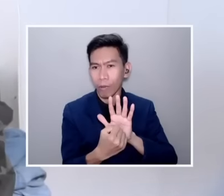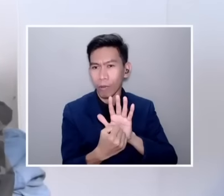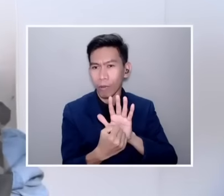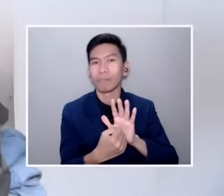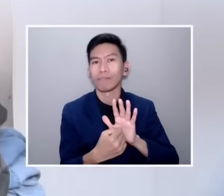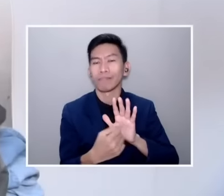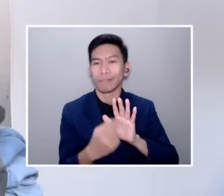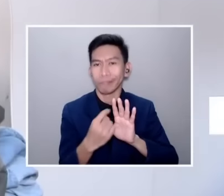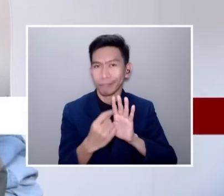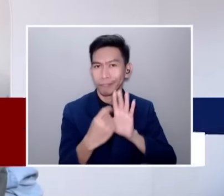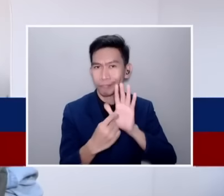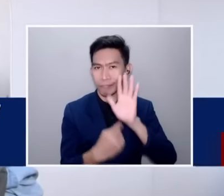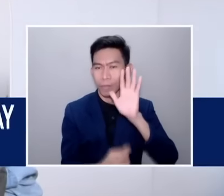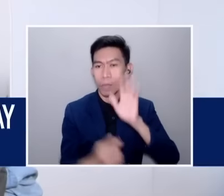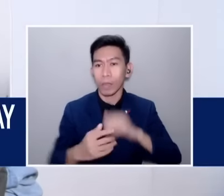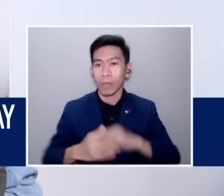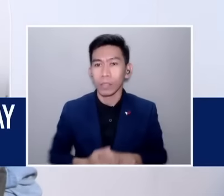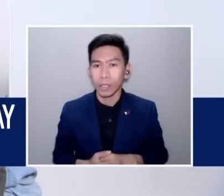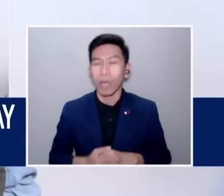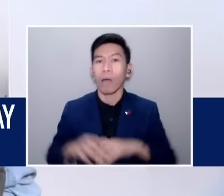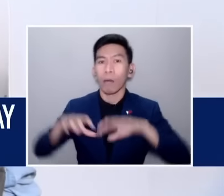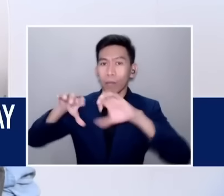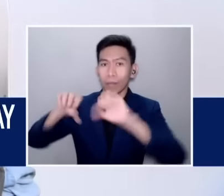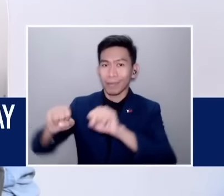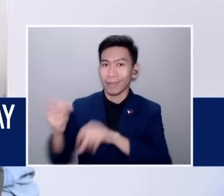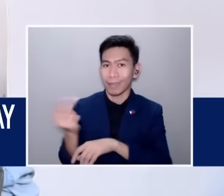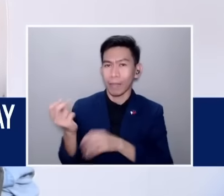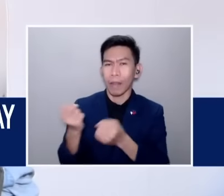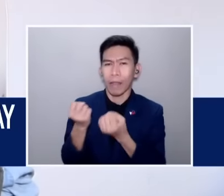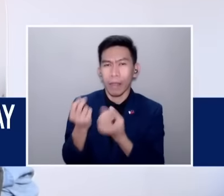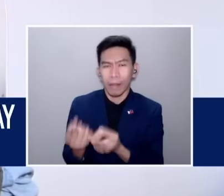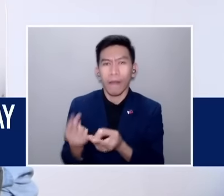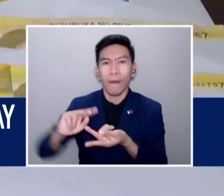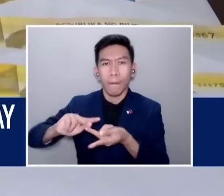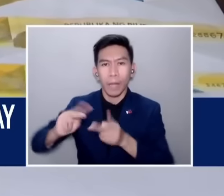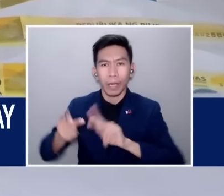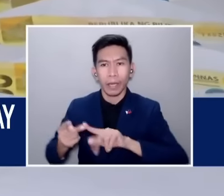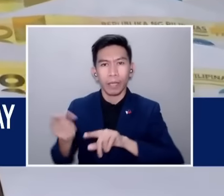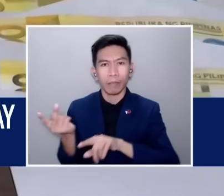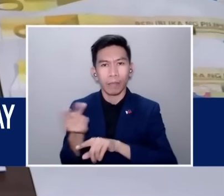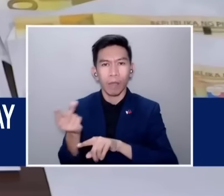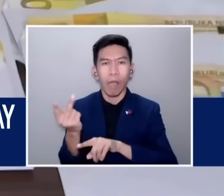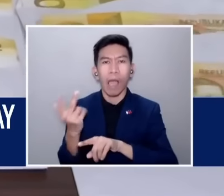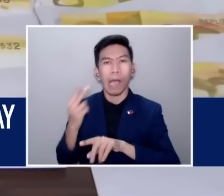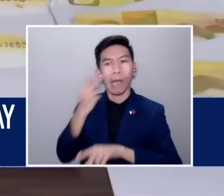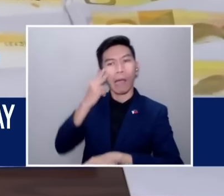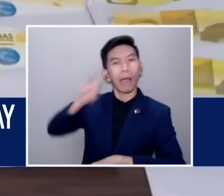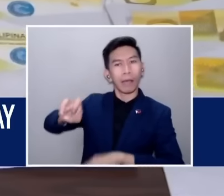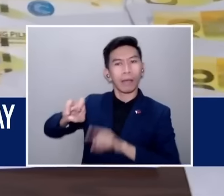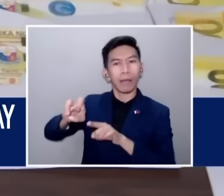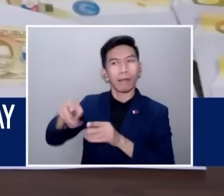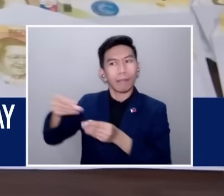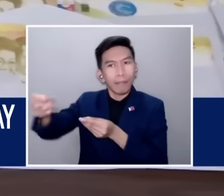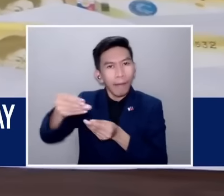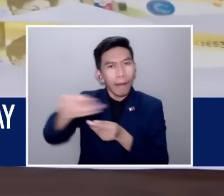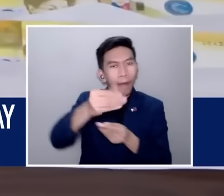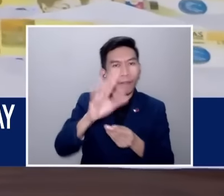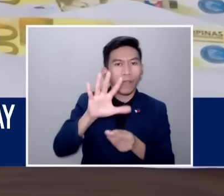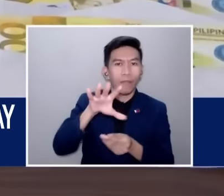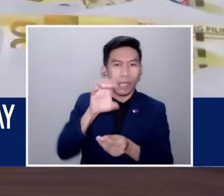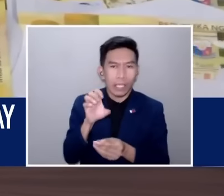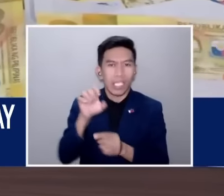Kulong sa Naik Municipal Police Station ang mag-live-in partner na ito nang maaktuhang namimigay ng 500 piso sa barangay halang